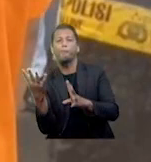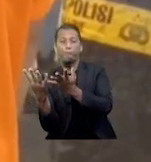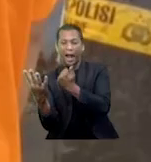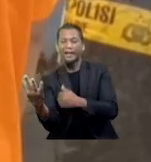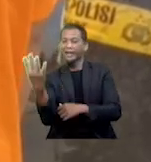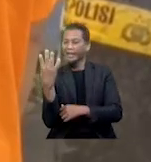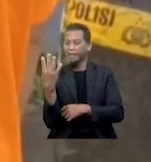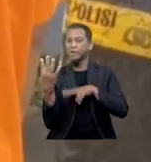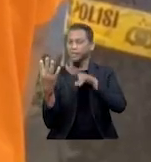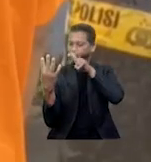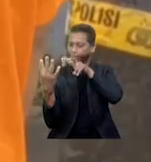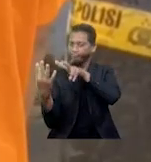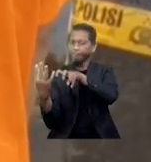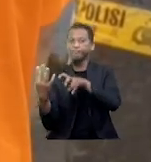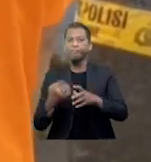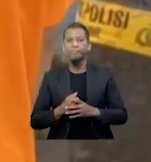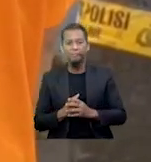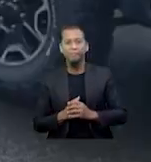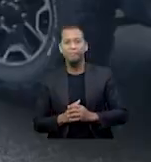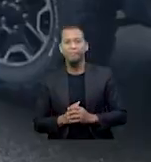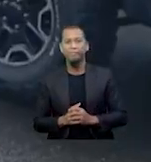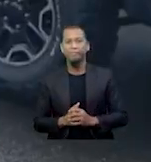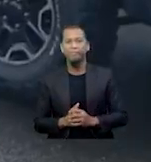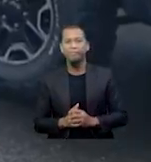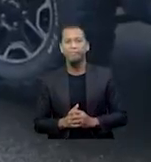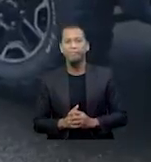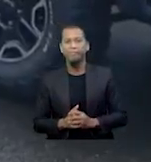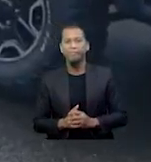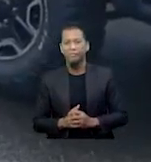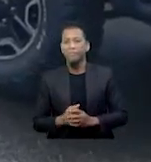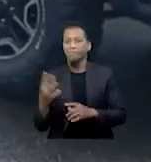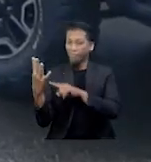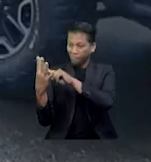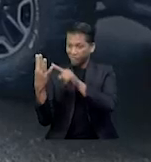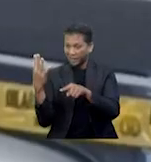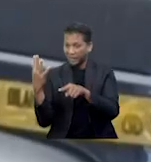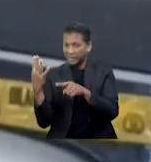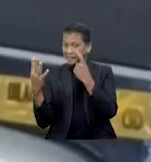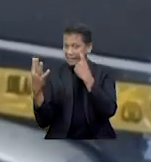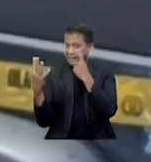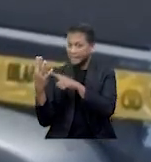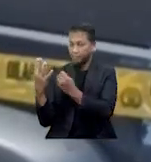perencanaan penganiayaan berat. Mereka dihubungi tersangka Mario Dandi yang mengaku akan